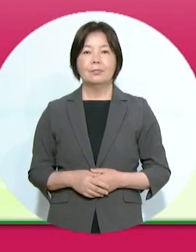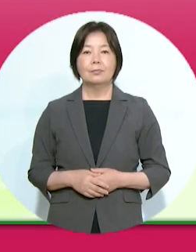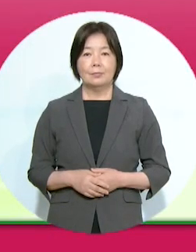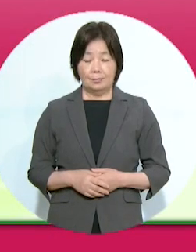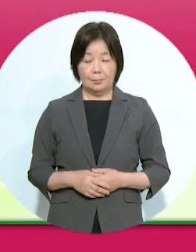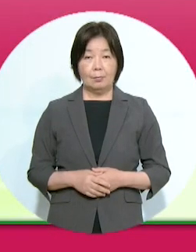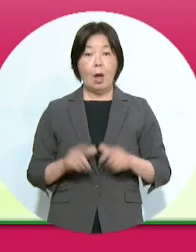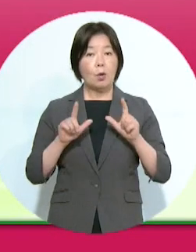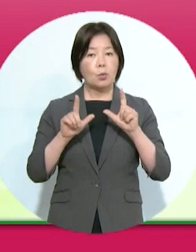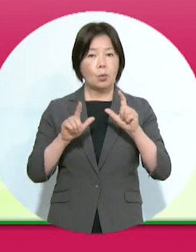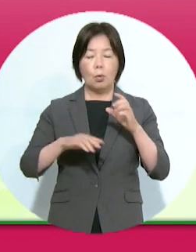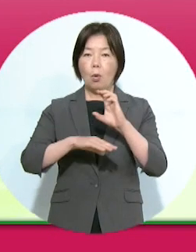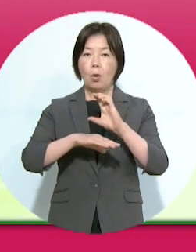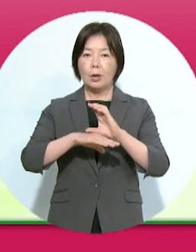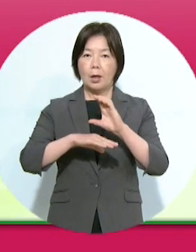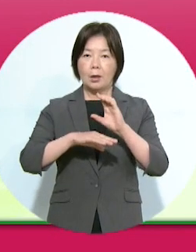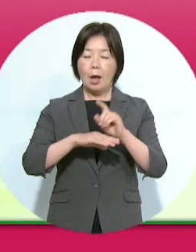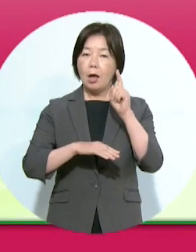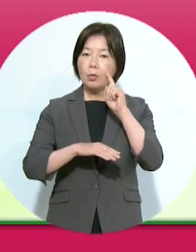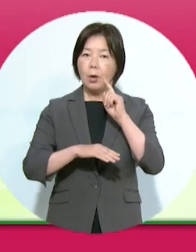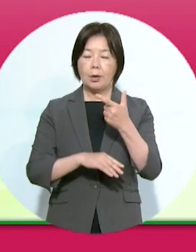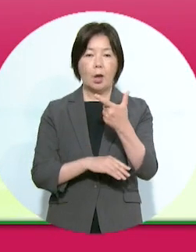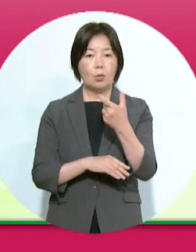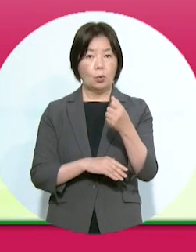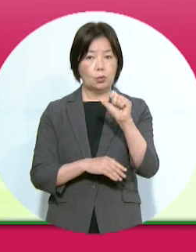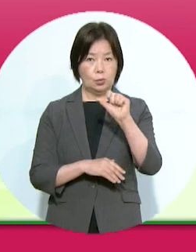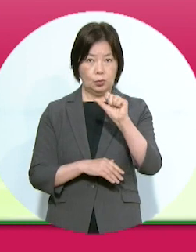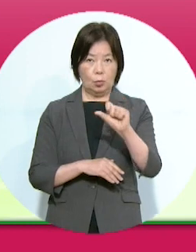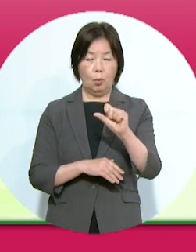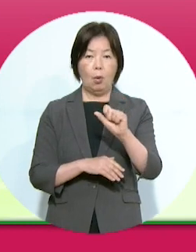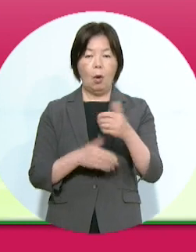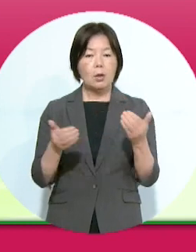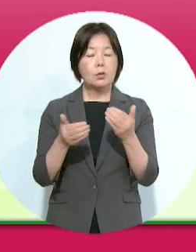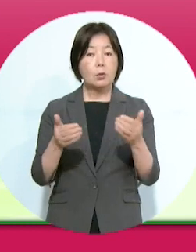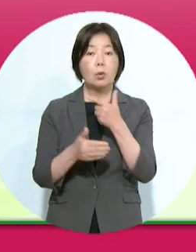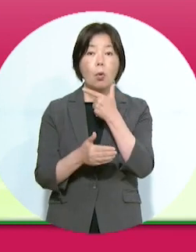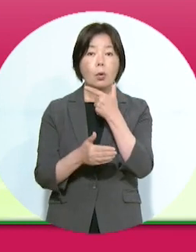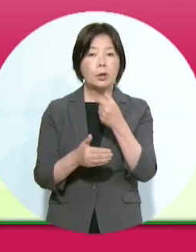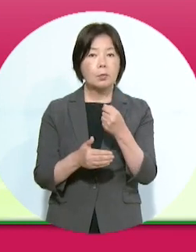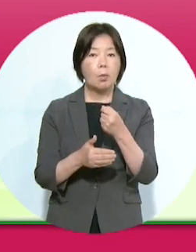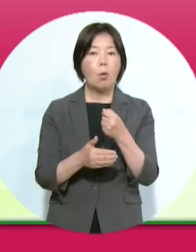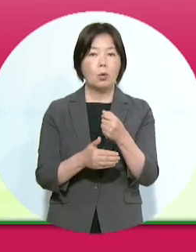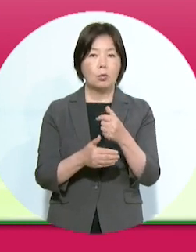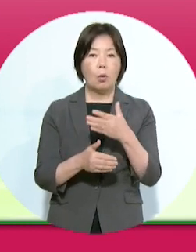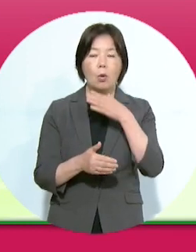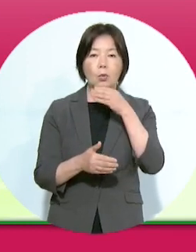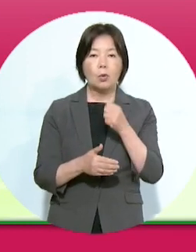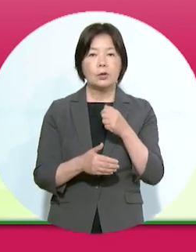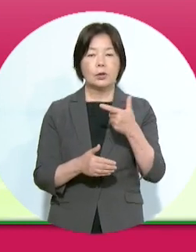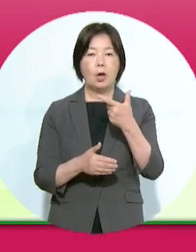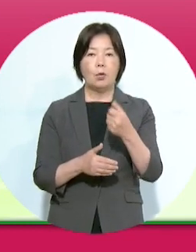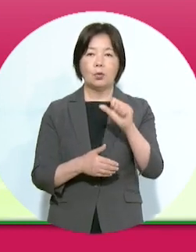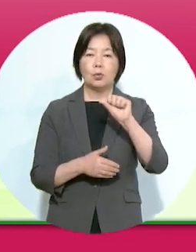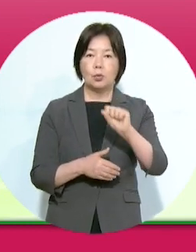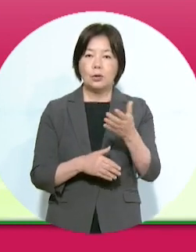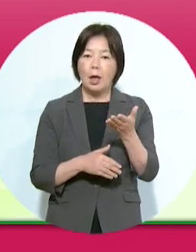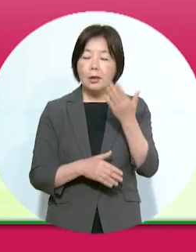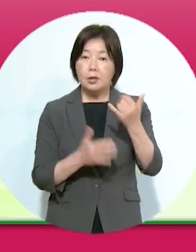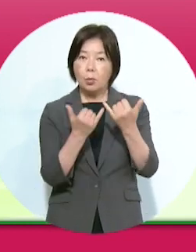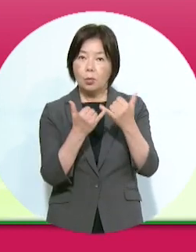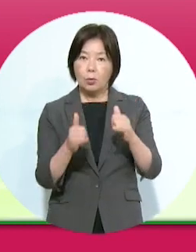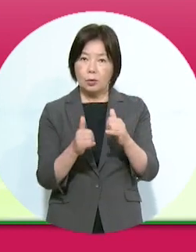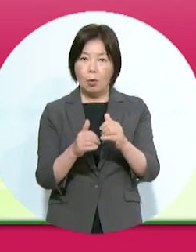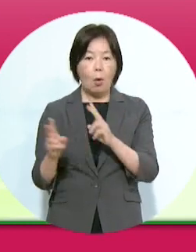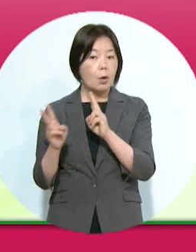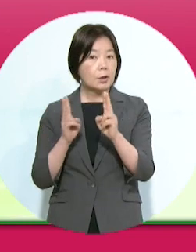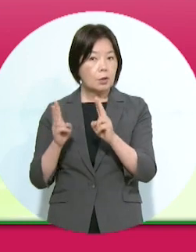東京キャリアトライアル65は、就業を希望するシニアと受け入れを希望する企業をそれぞ